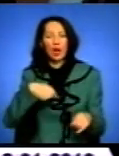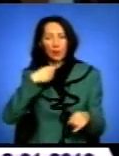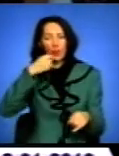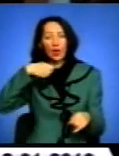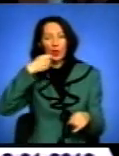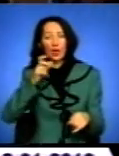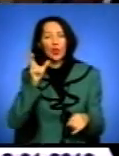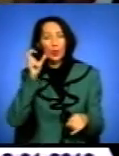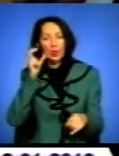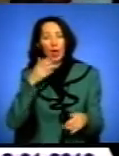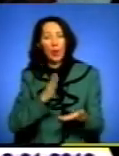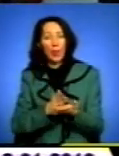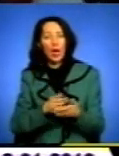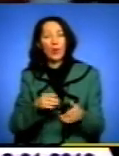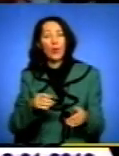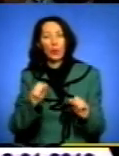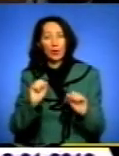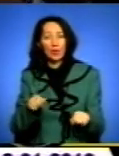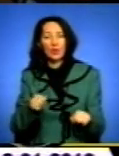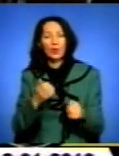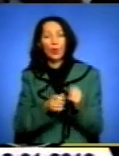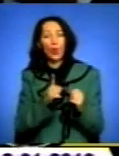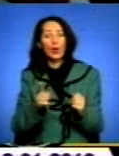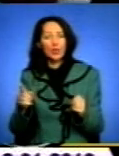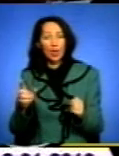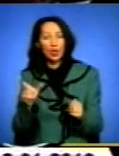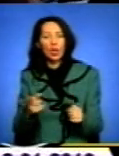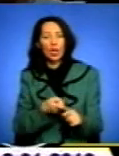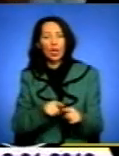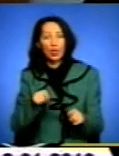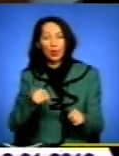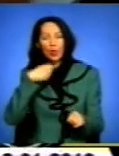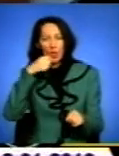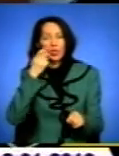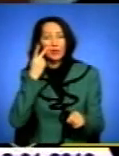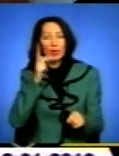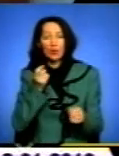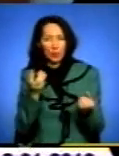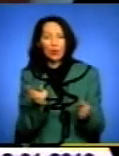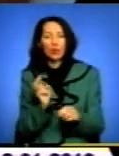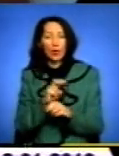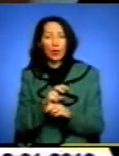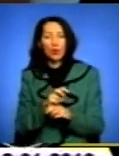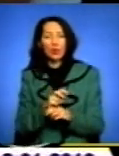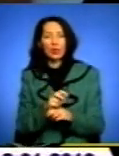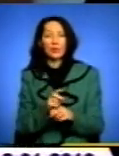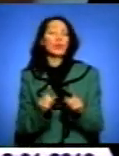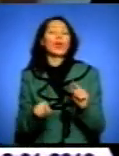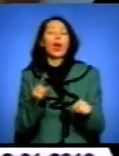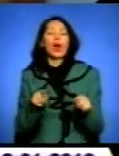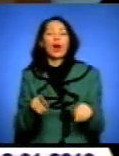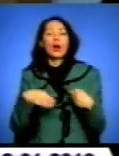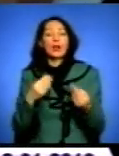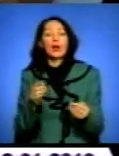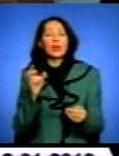яка чи харчується тут при Каритасі постійно, чи може вона і не харчується, але приходить час до часу, дати